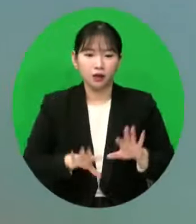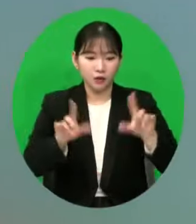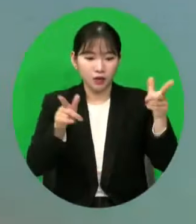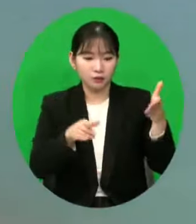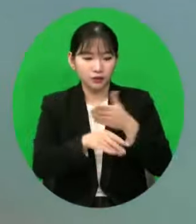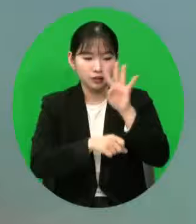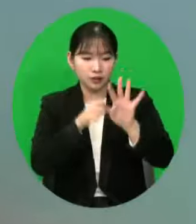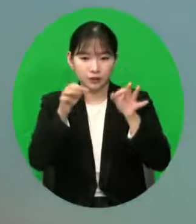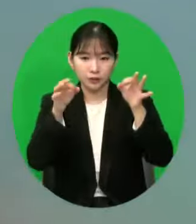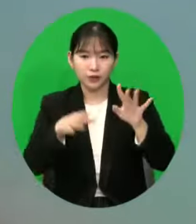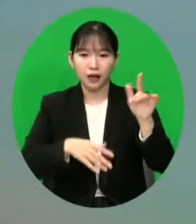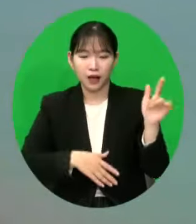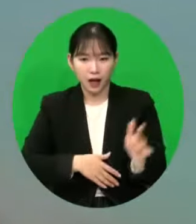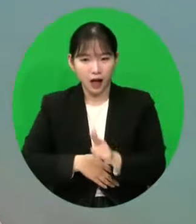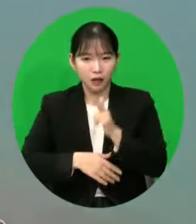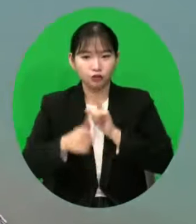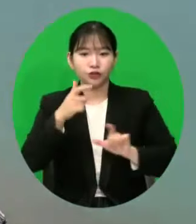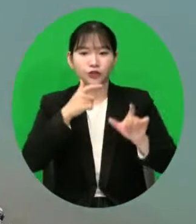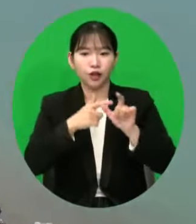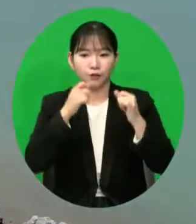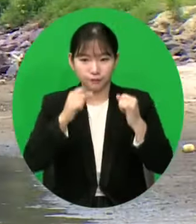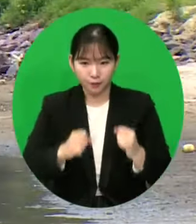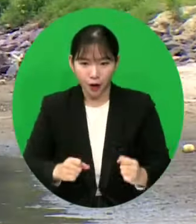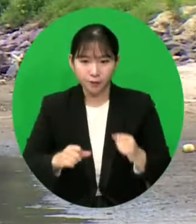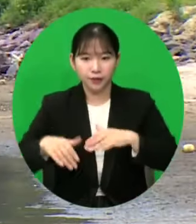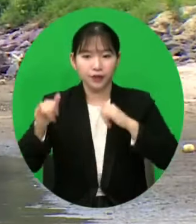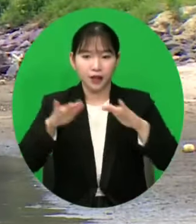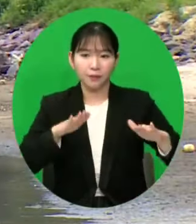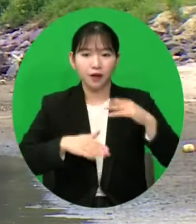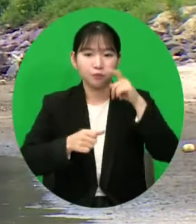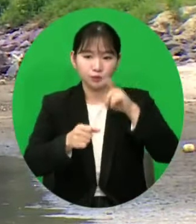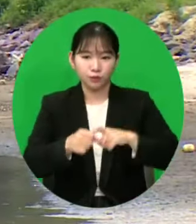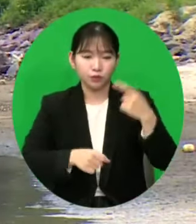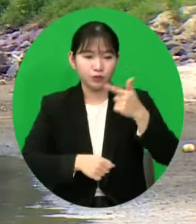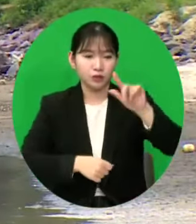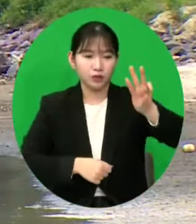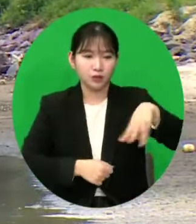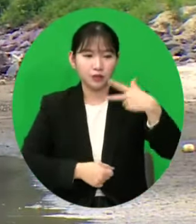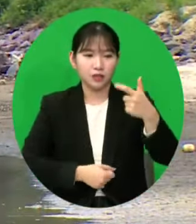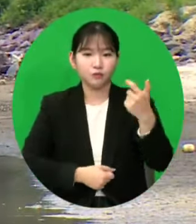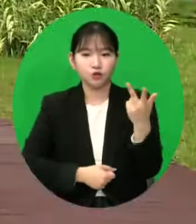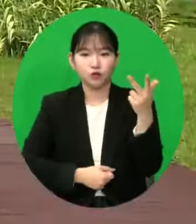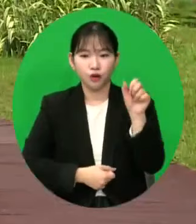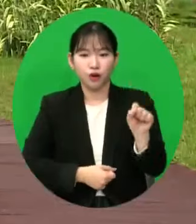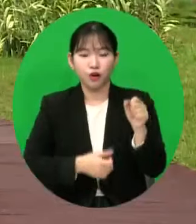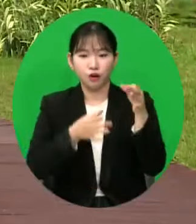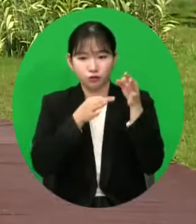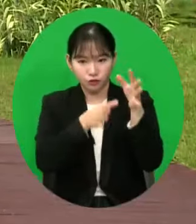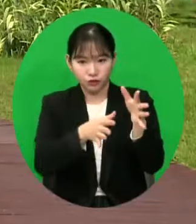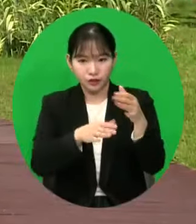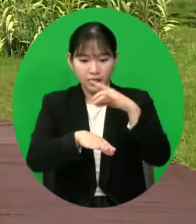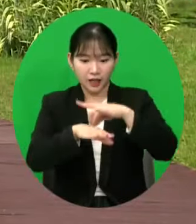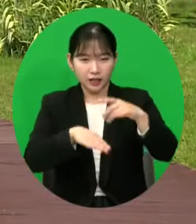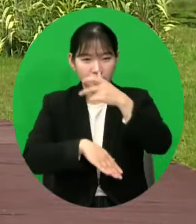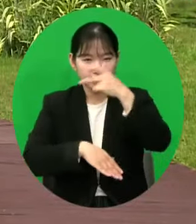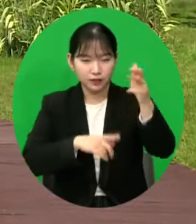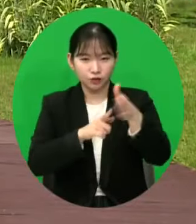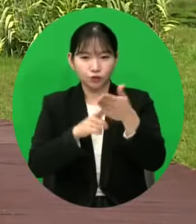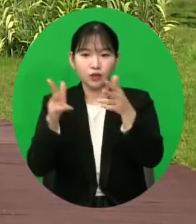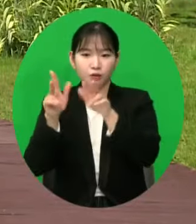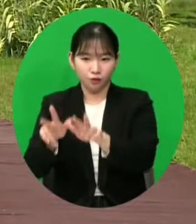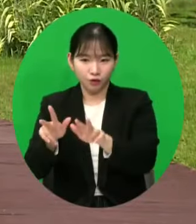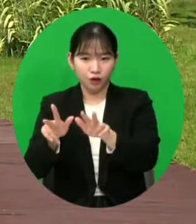올해부터 4년 동안 하루 더 머무르는 남해안을 목표로 6,376억 원이 투입되고 해남의 대규모 수상